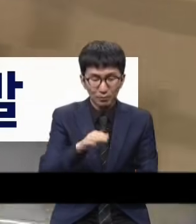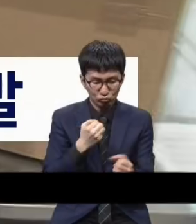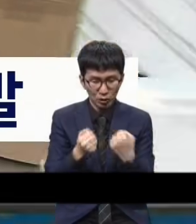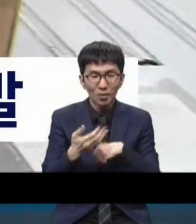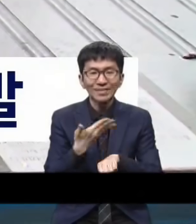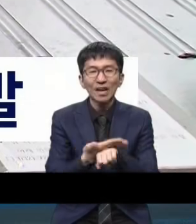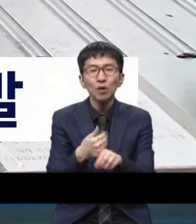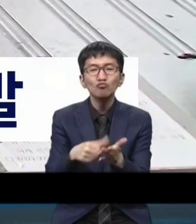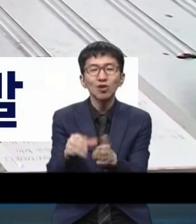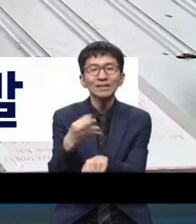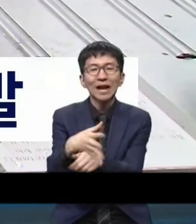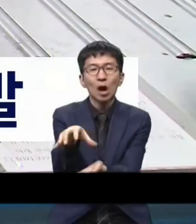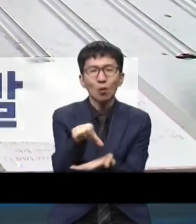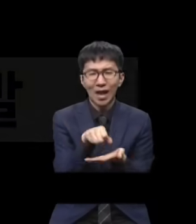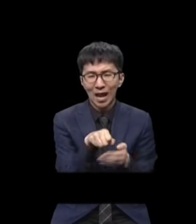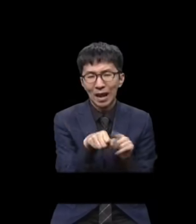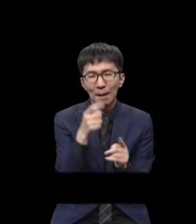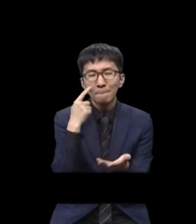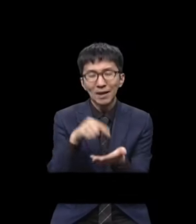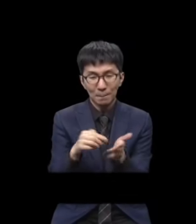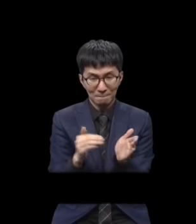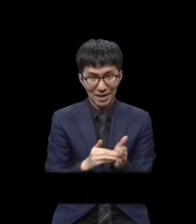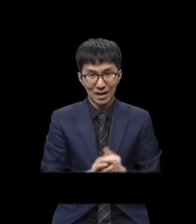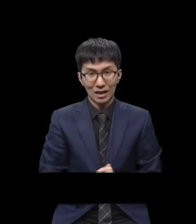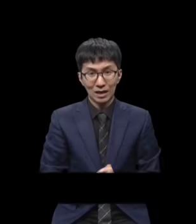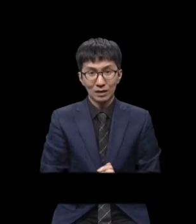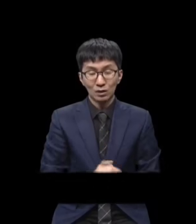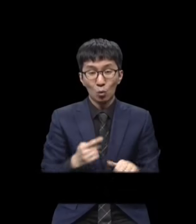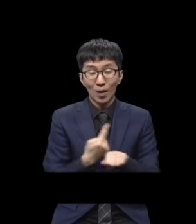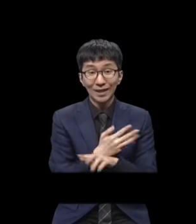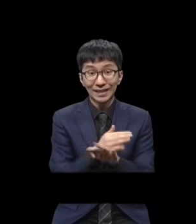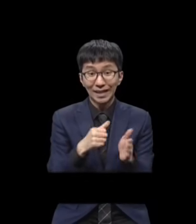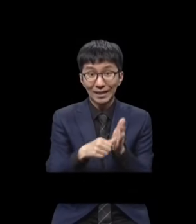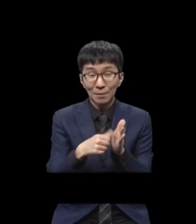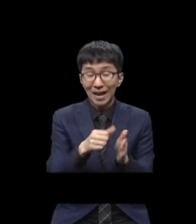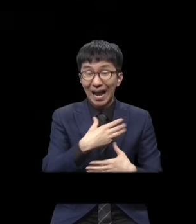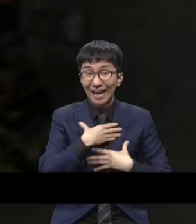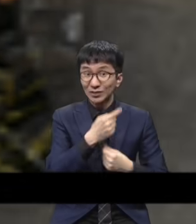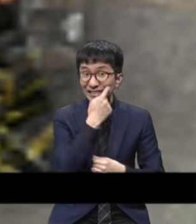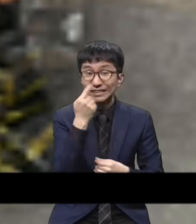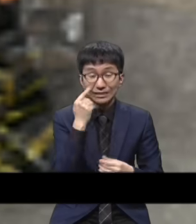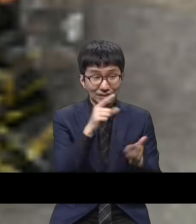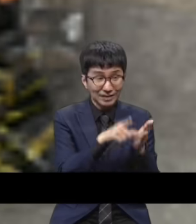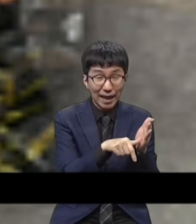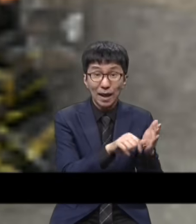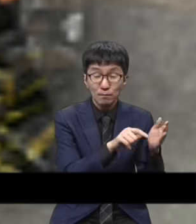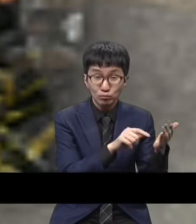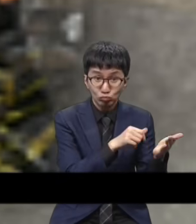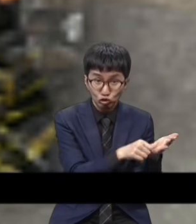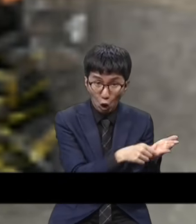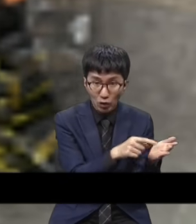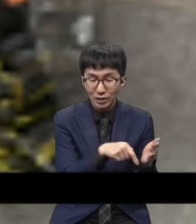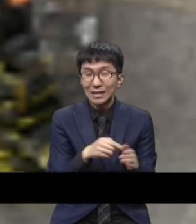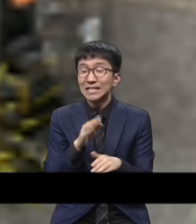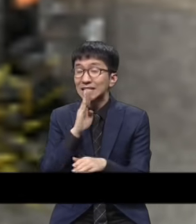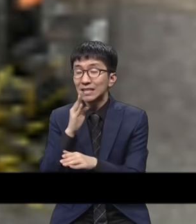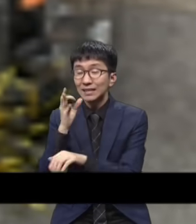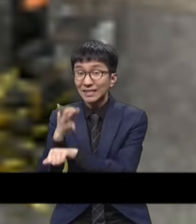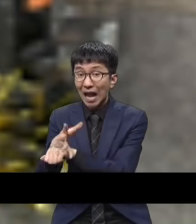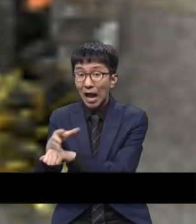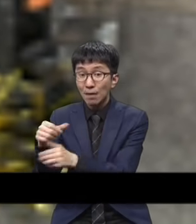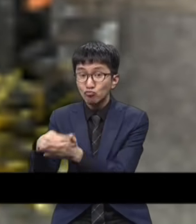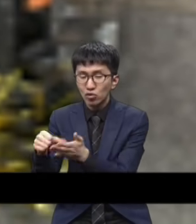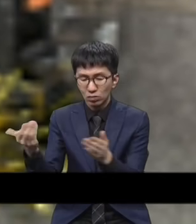제품을 수입하다가 적발됐습니다. 일부 장난감은 안전인증을 받을 때 제품과 실제 수입하는 제품이 눈으로